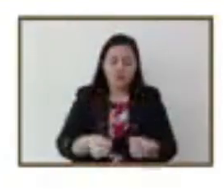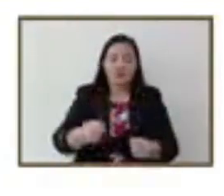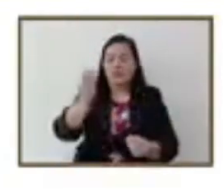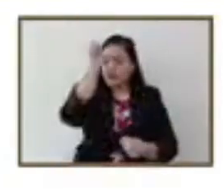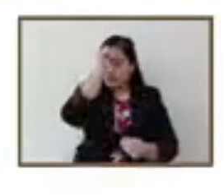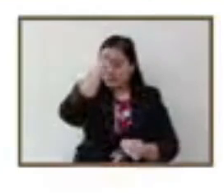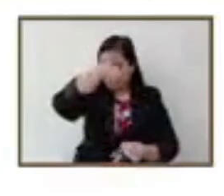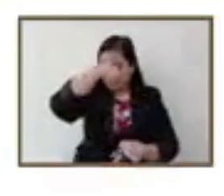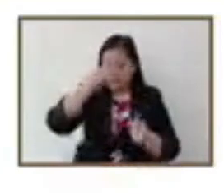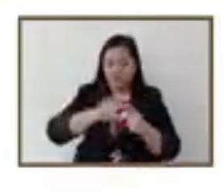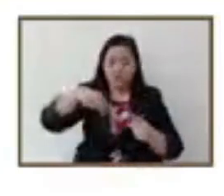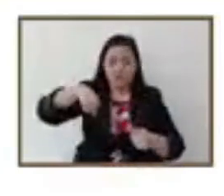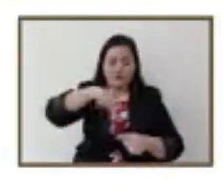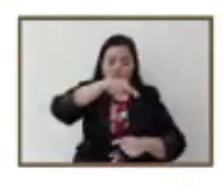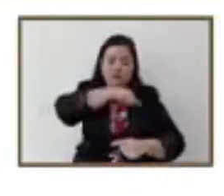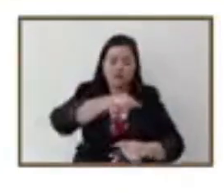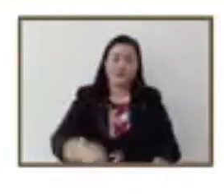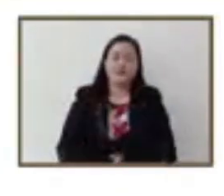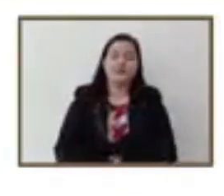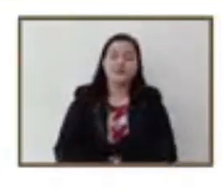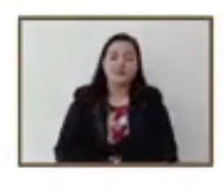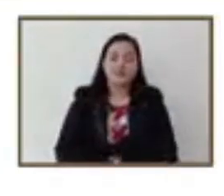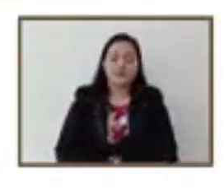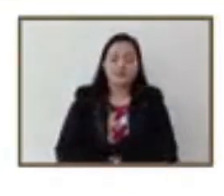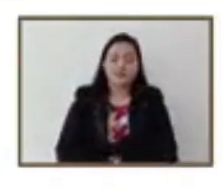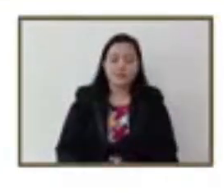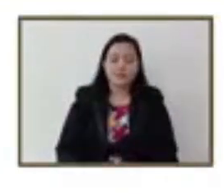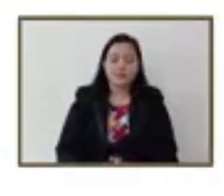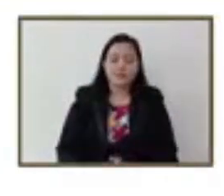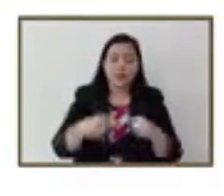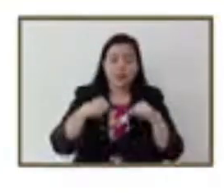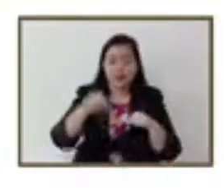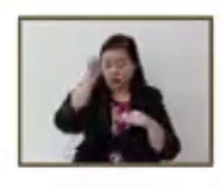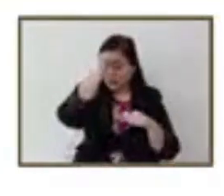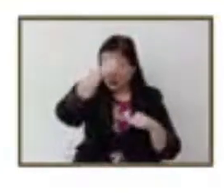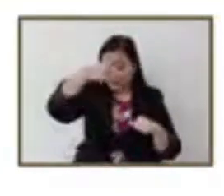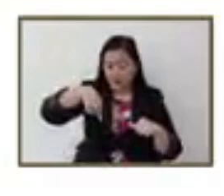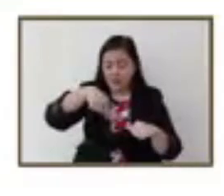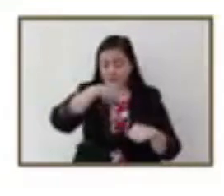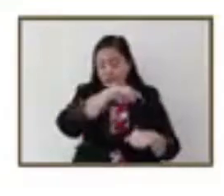paalala po sa bawat isa sa amin. Patuloy po kaming i-remind